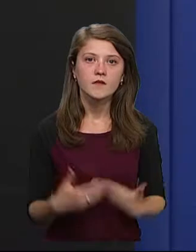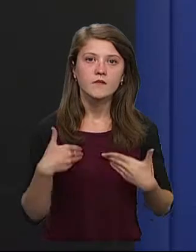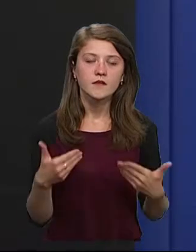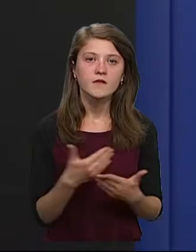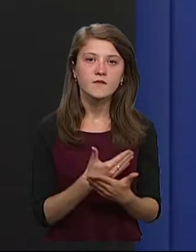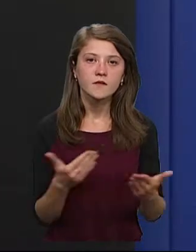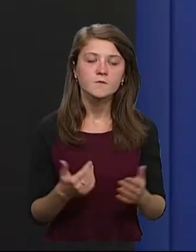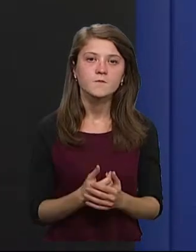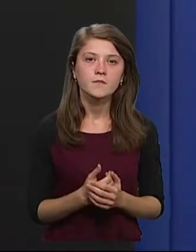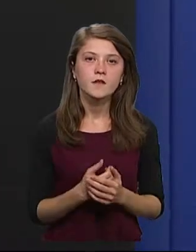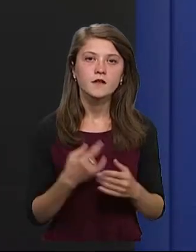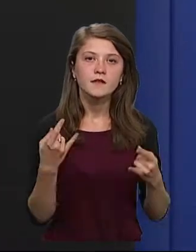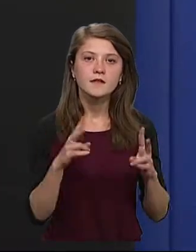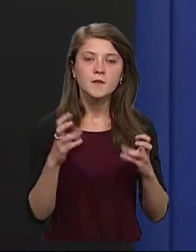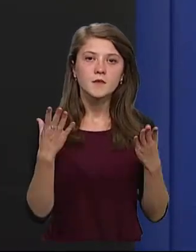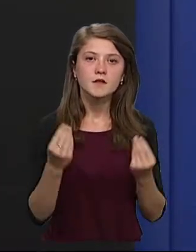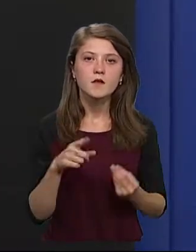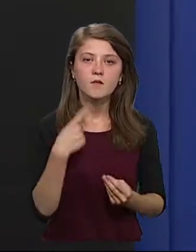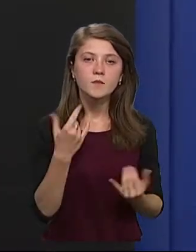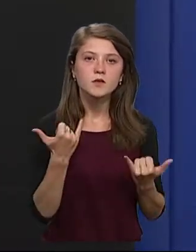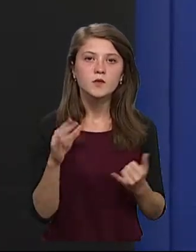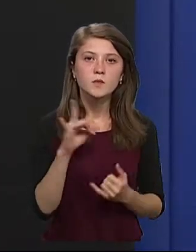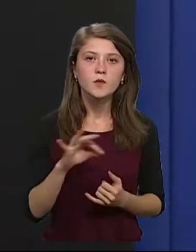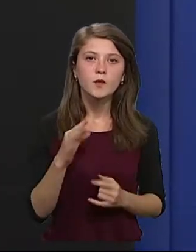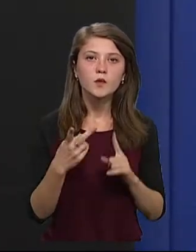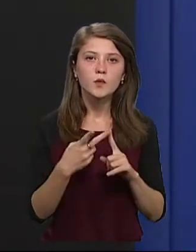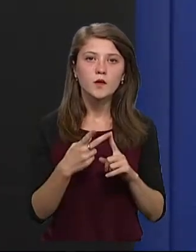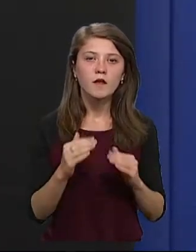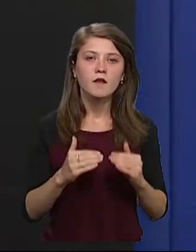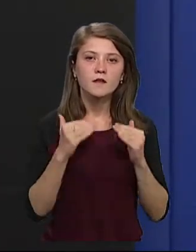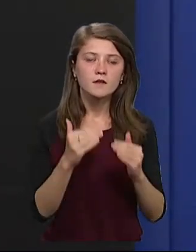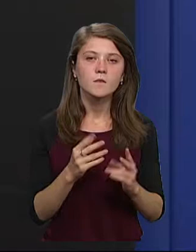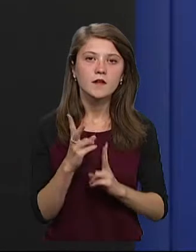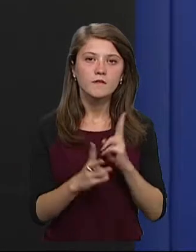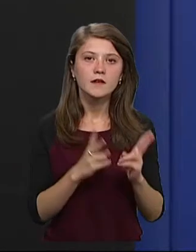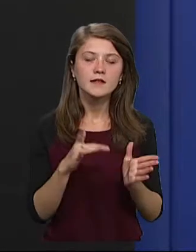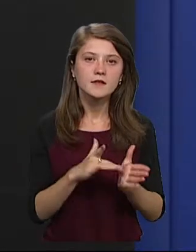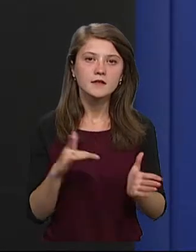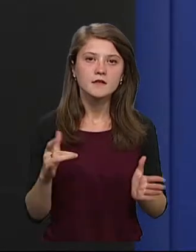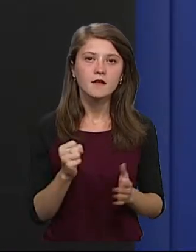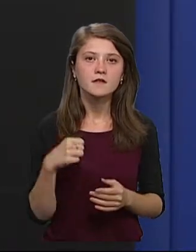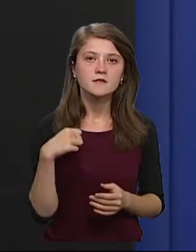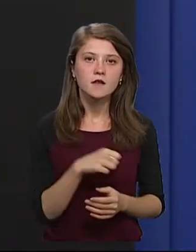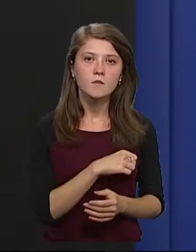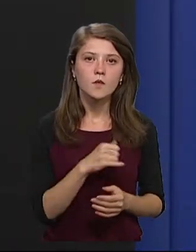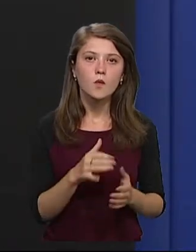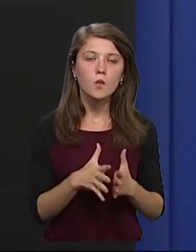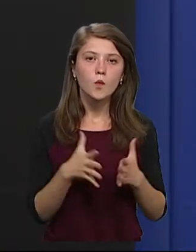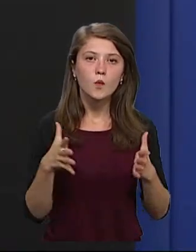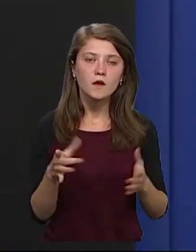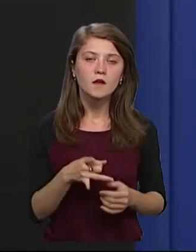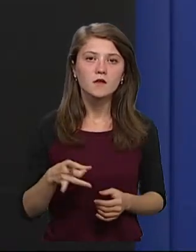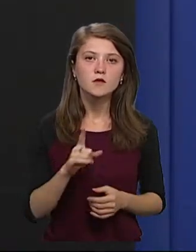Вітаю вас в етері «Житомир. Тема дня». Говоримо сьогодні про другий етап реформи децентралізації, а саме укрупнення районів.